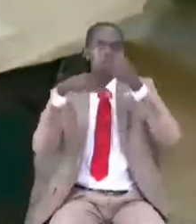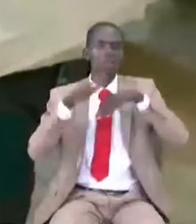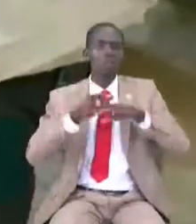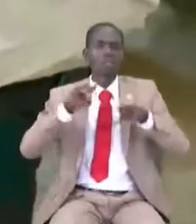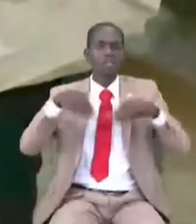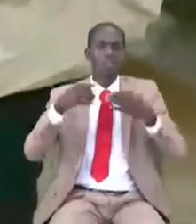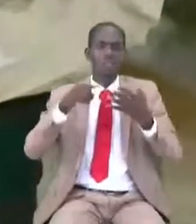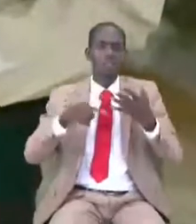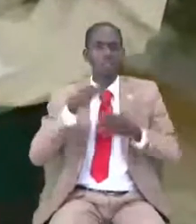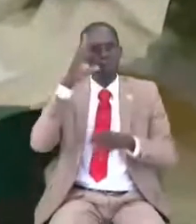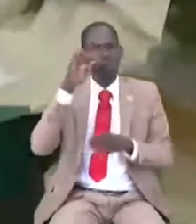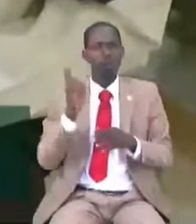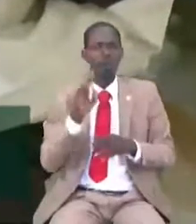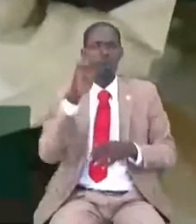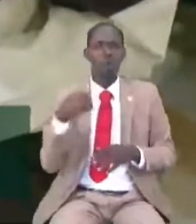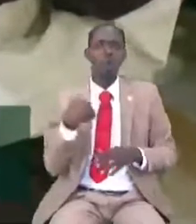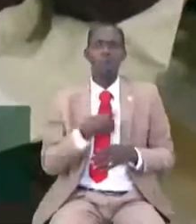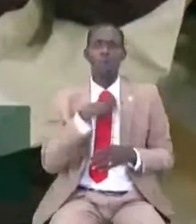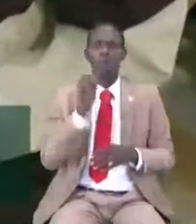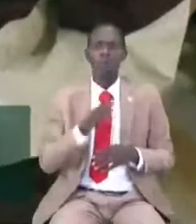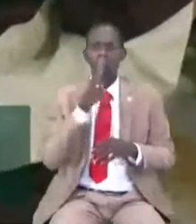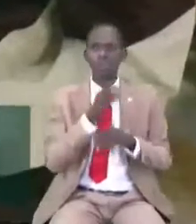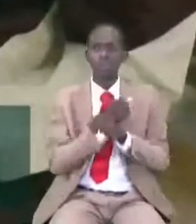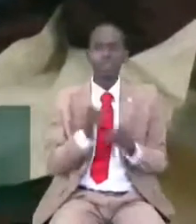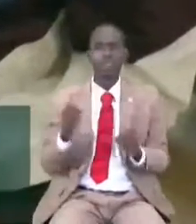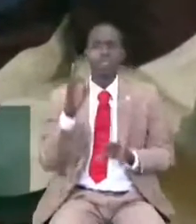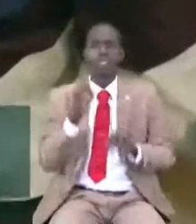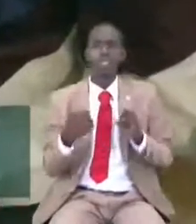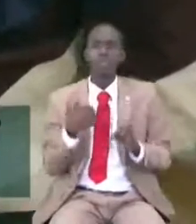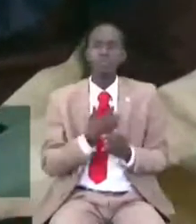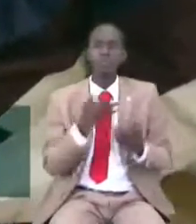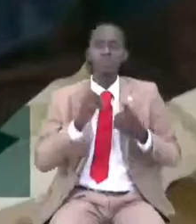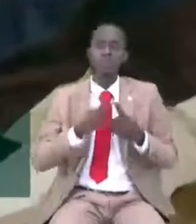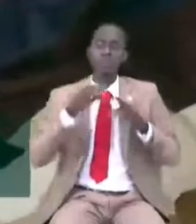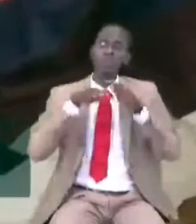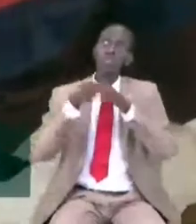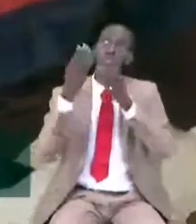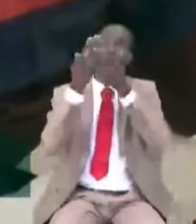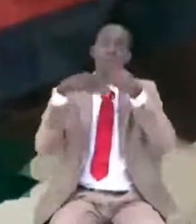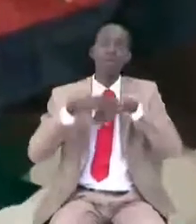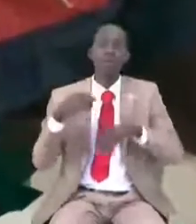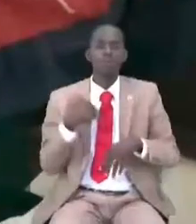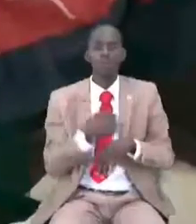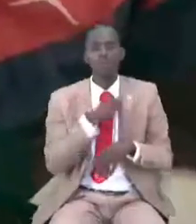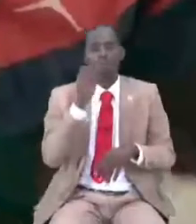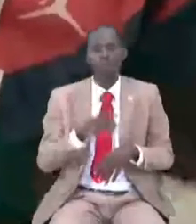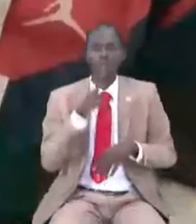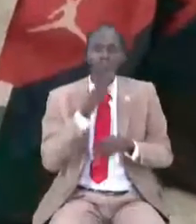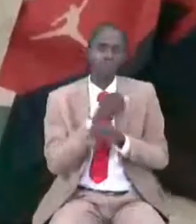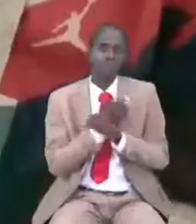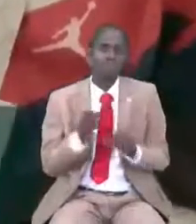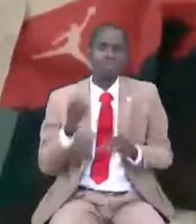Nous devons être sauvés si on veut aller au ciel. Nous devons être sauvés si on veut être réconcilié avec Dieu. Si on veut jouir